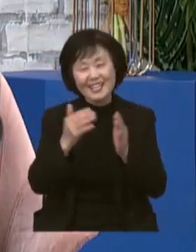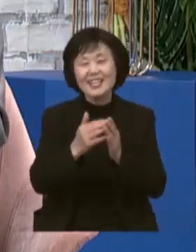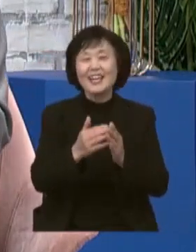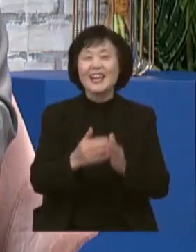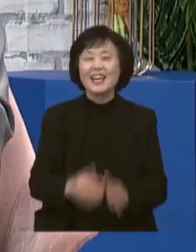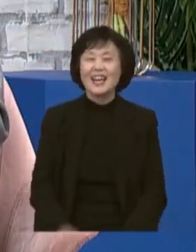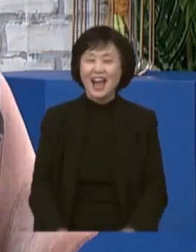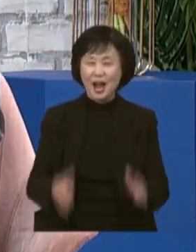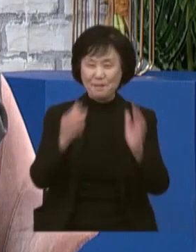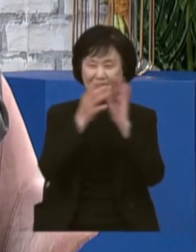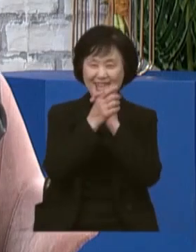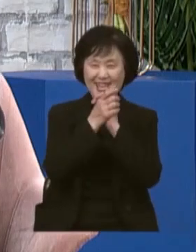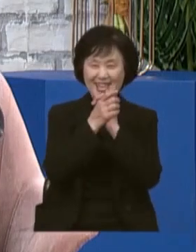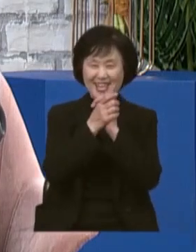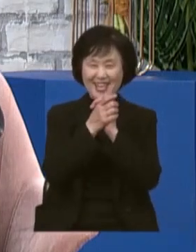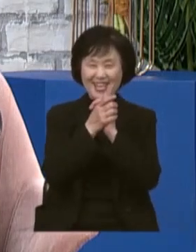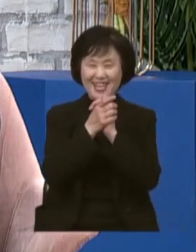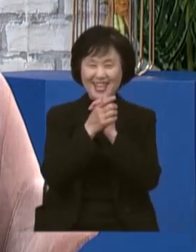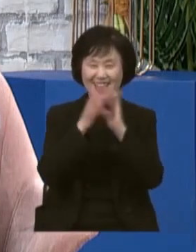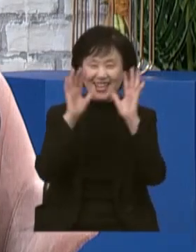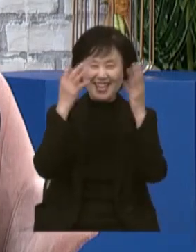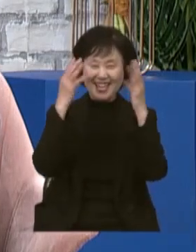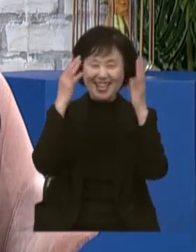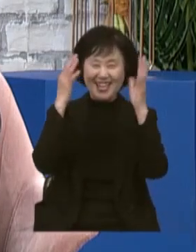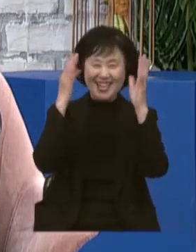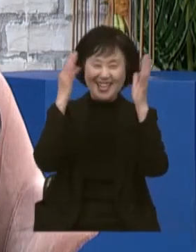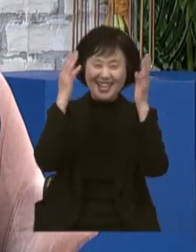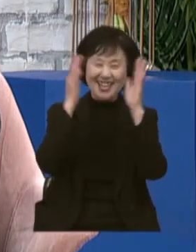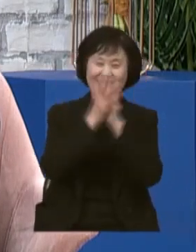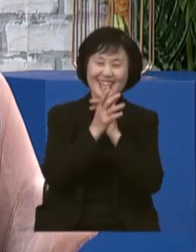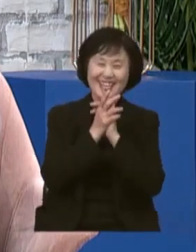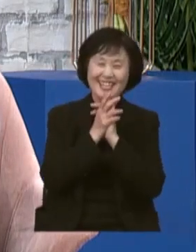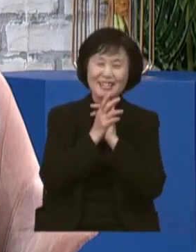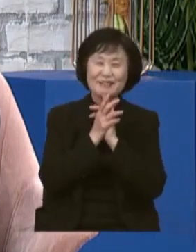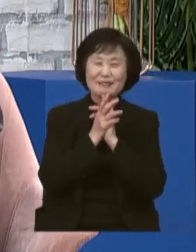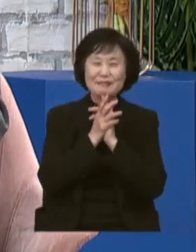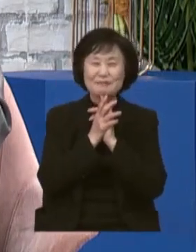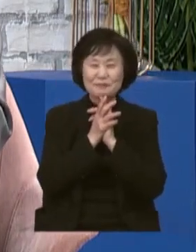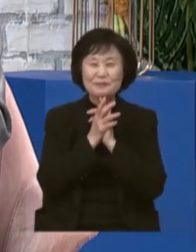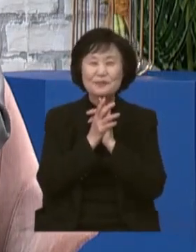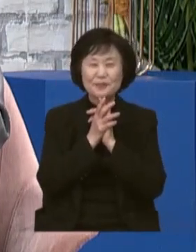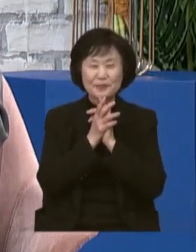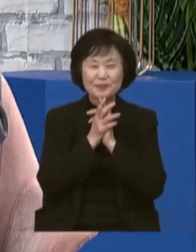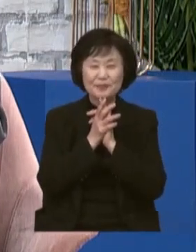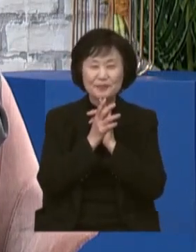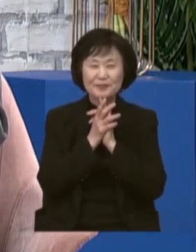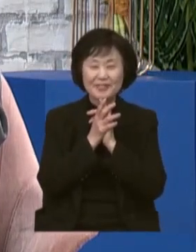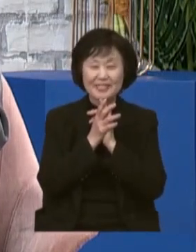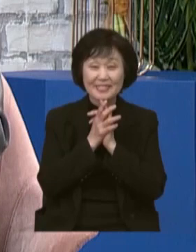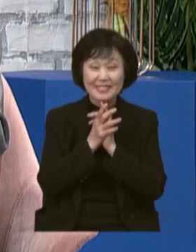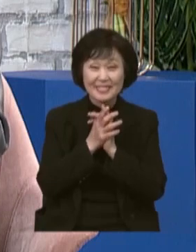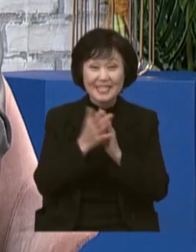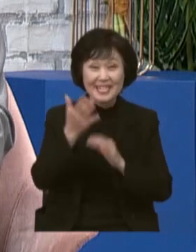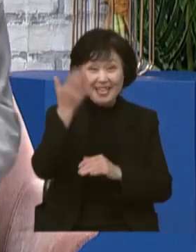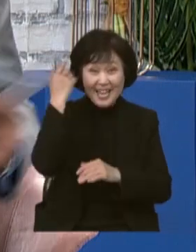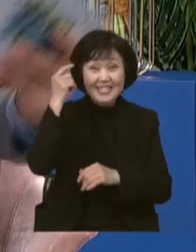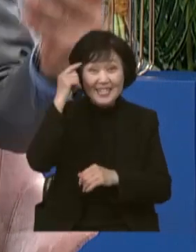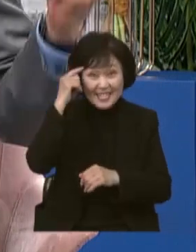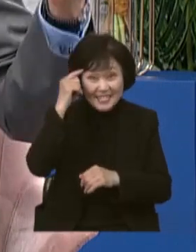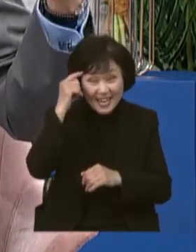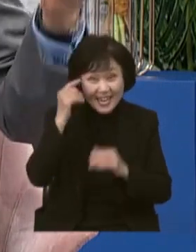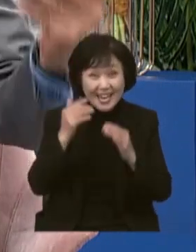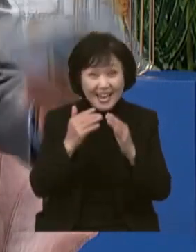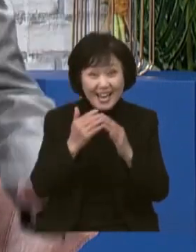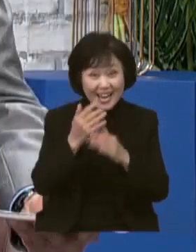촉촉해지시는구나. 그때 나도 모르잖아요, 그죠? 왜 그런 일이 있었는지 모르지만 이, 나 같은 죄인 살리지 거기까지만 하고